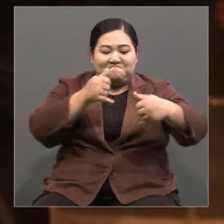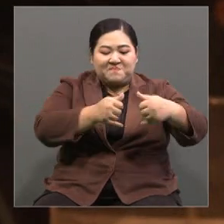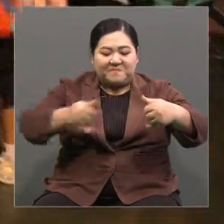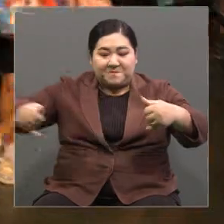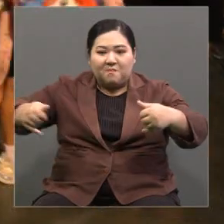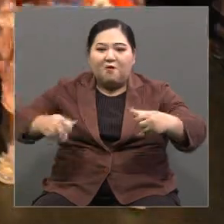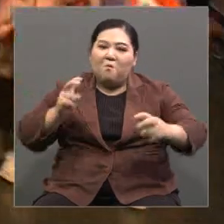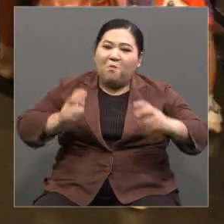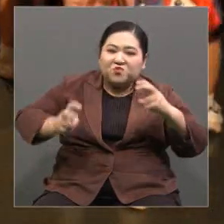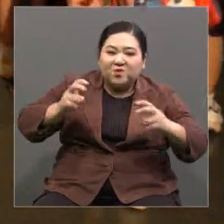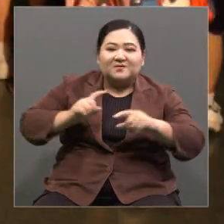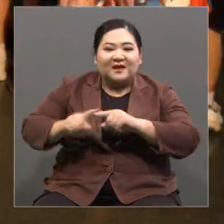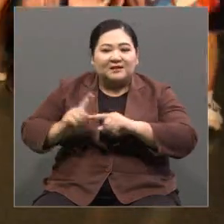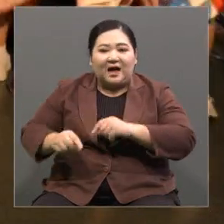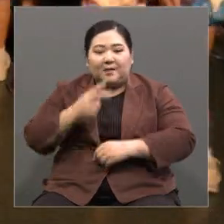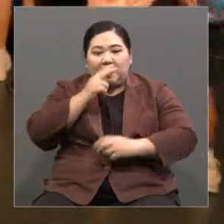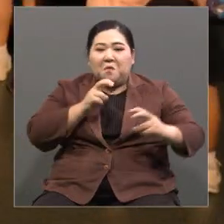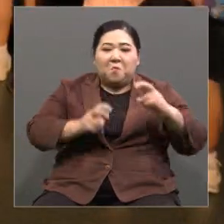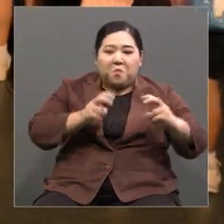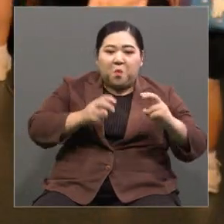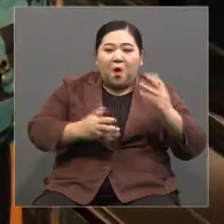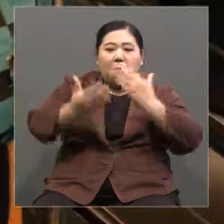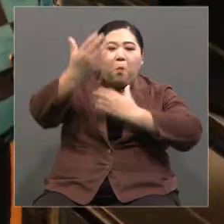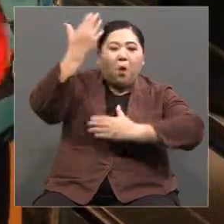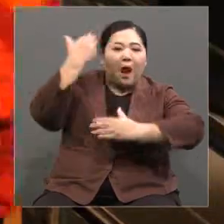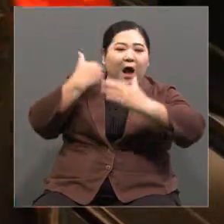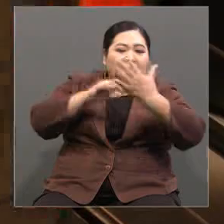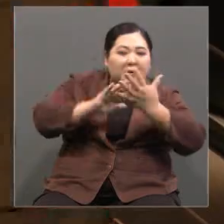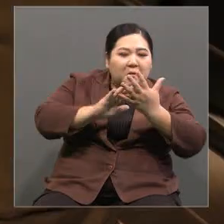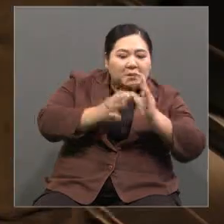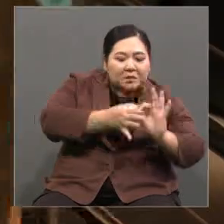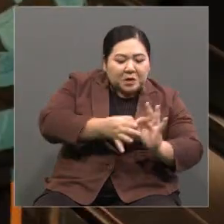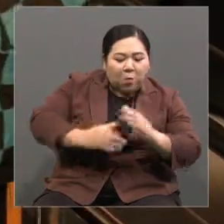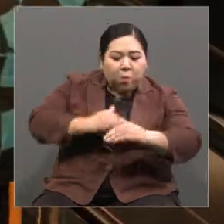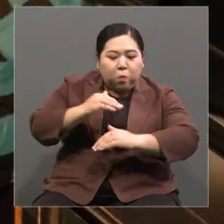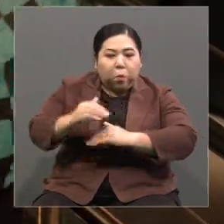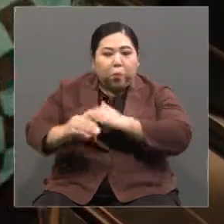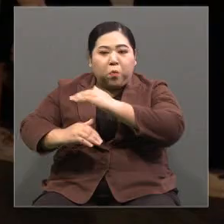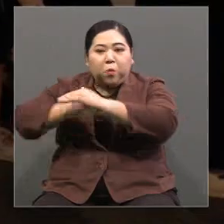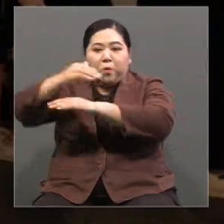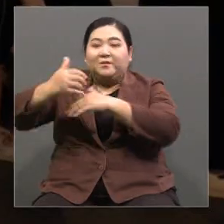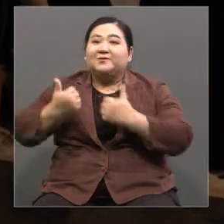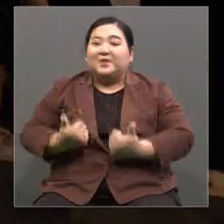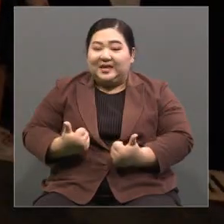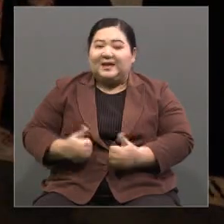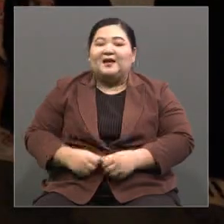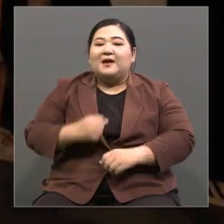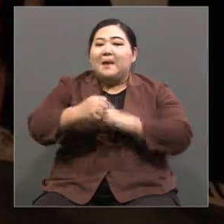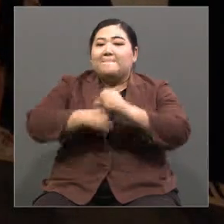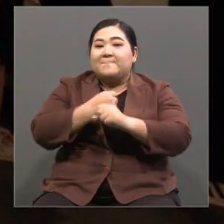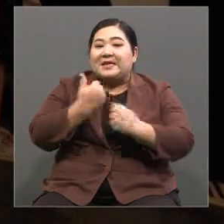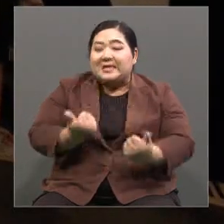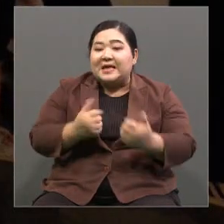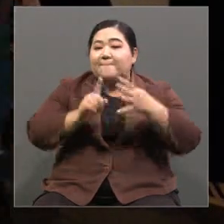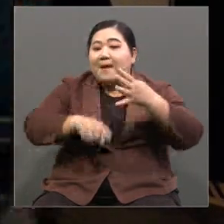สื่อให้เห็นว่าค่ะหุ่นโบราณเนี่ยถือว่าเป็นต้นแบบของการพัฒนาหุ่นยนต์ในปัจจุบันแล้วก็ในช่วงปลายปีจะมีการจัดกิจกรรม Night